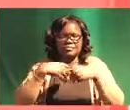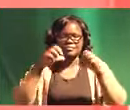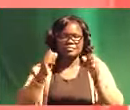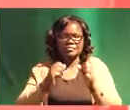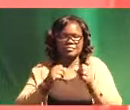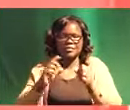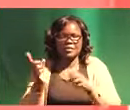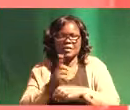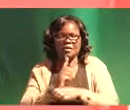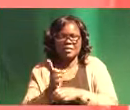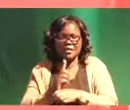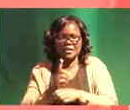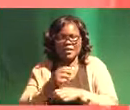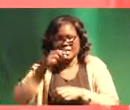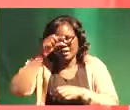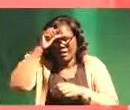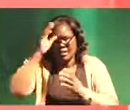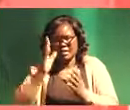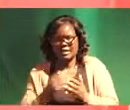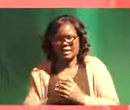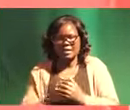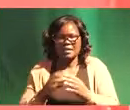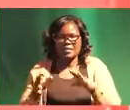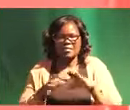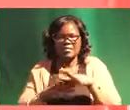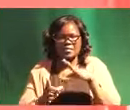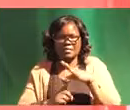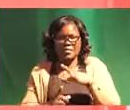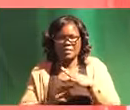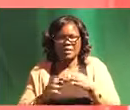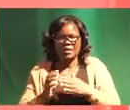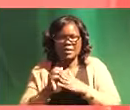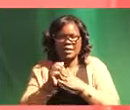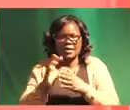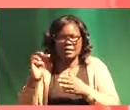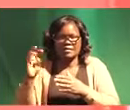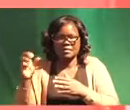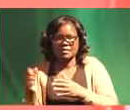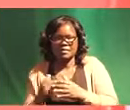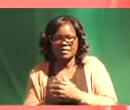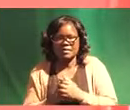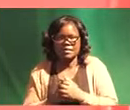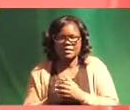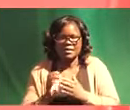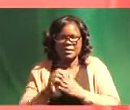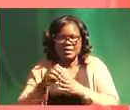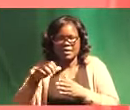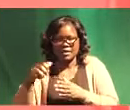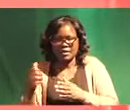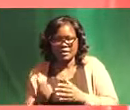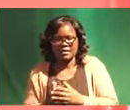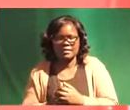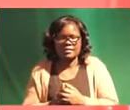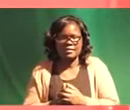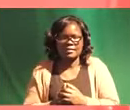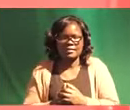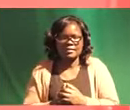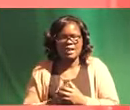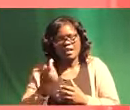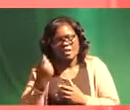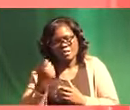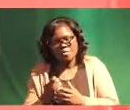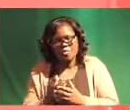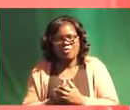na waziri wetu, governor na MPs na viongozi MCS na viongozi wengine. Yangu ni